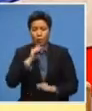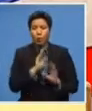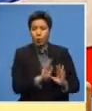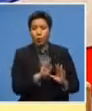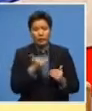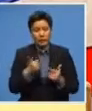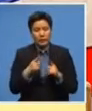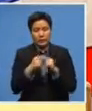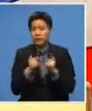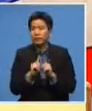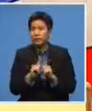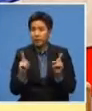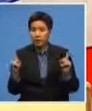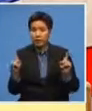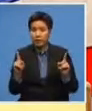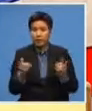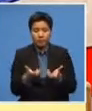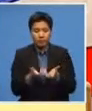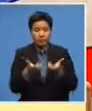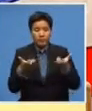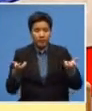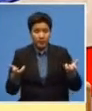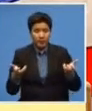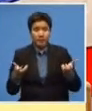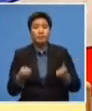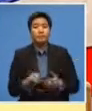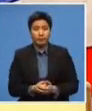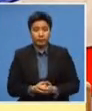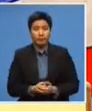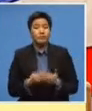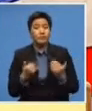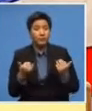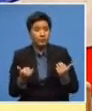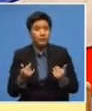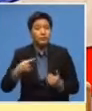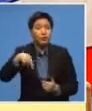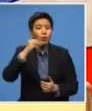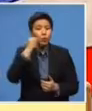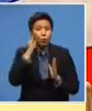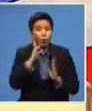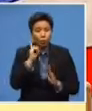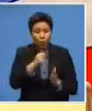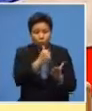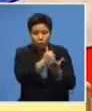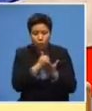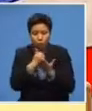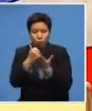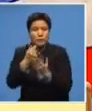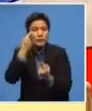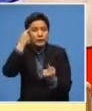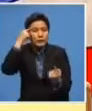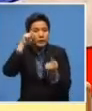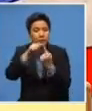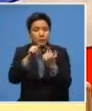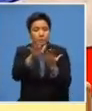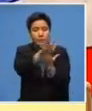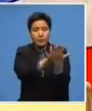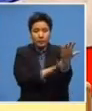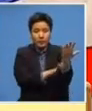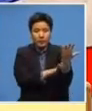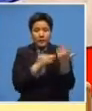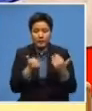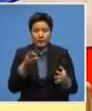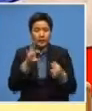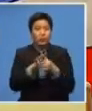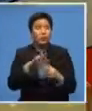นละเรื่องกันก็ไปพูดกันคนละวาระไปให้มันได้แล้วกันนะเพราะนั้นทุกคนต้องช่วยกันคำนึงถึงผู้บริโภคของชาตินะครับในเรื่องการพั